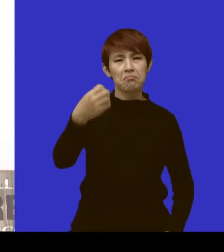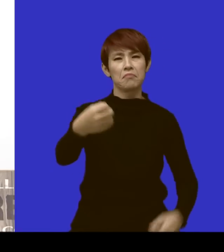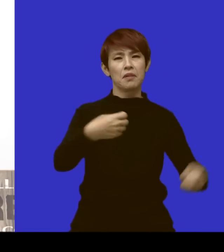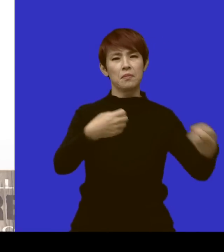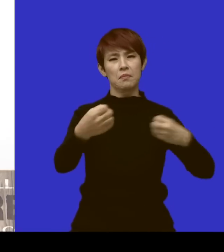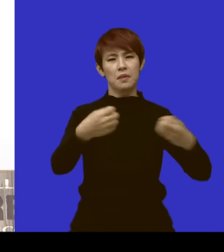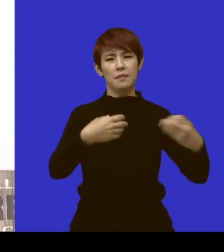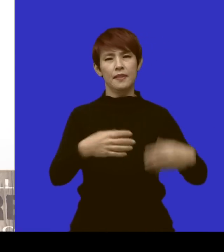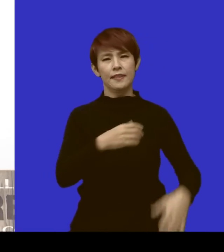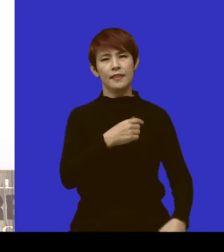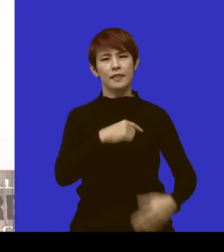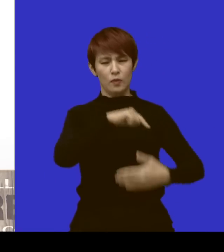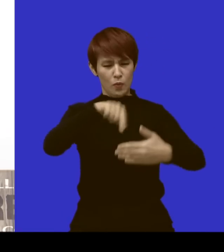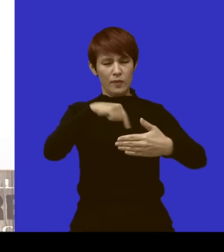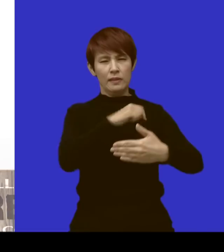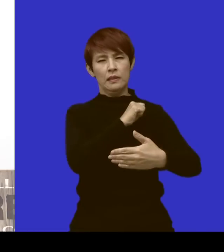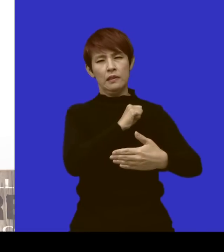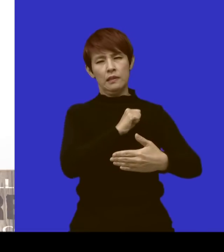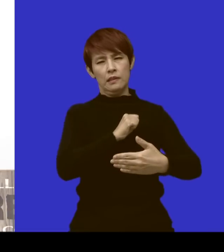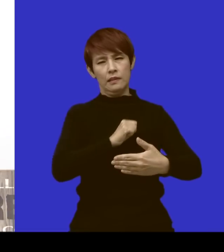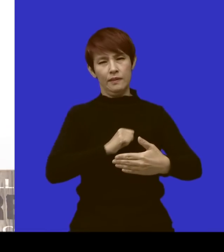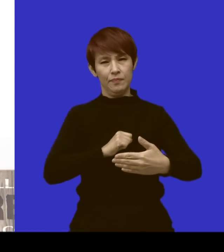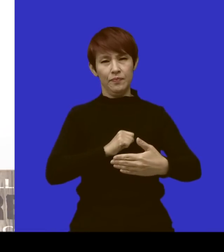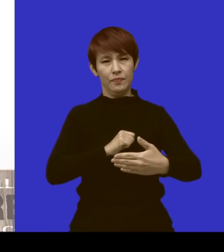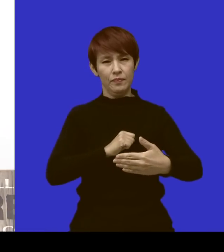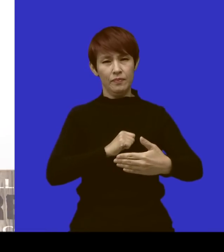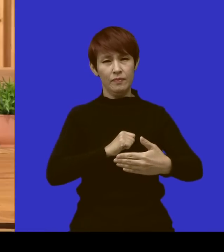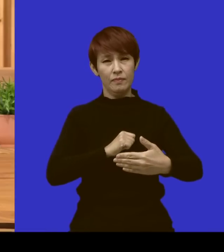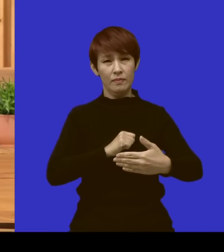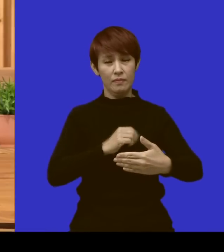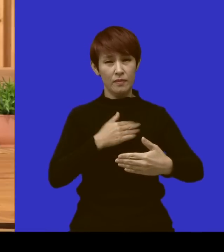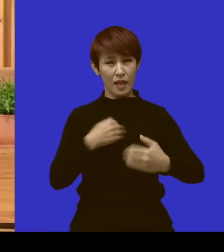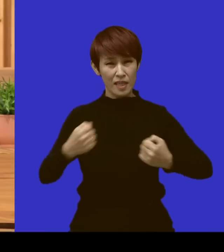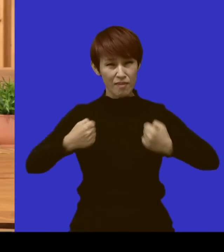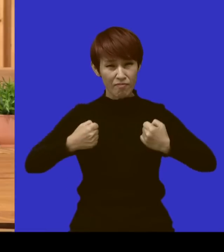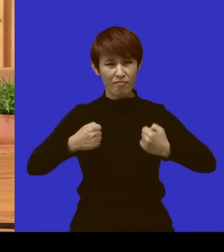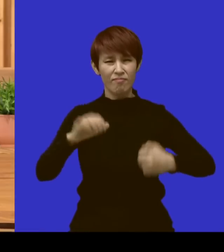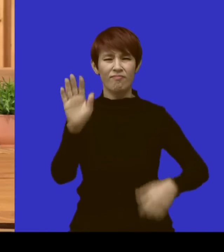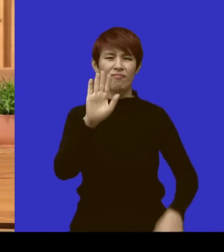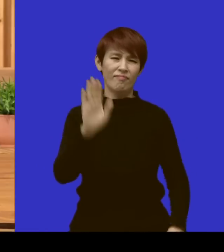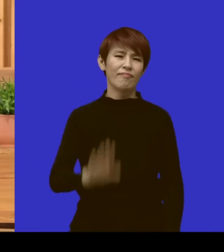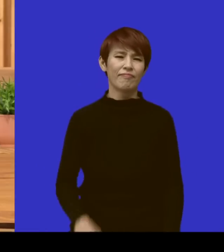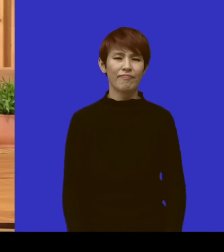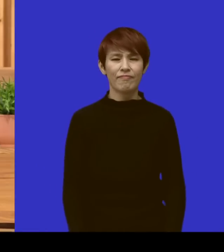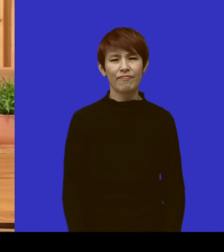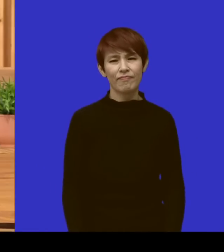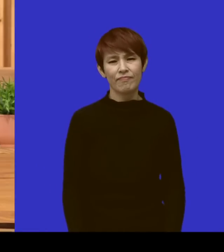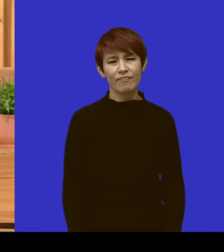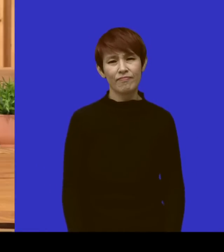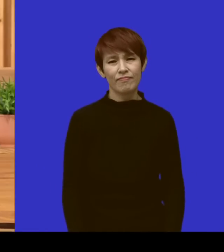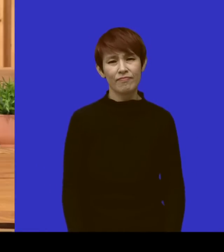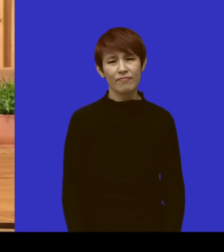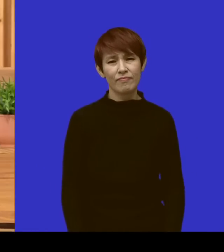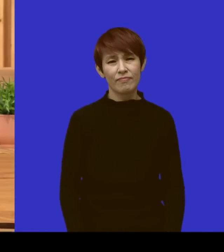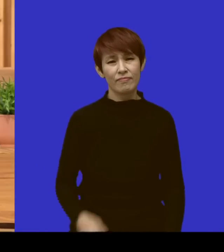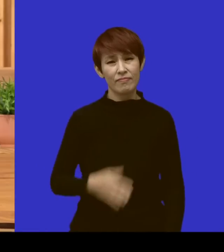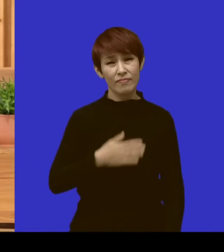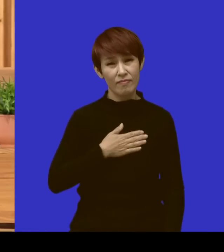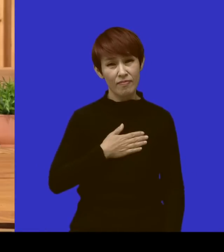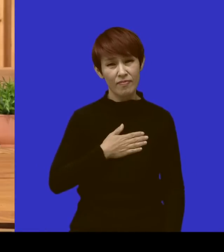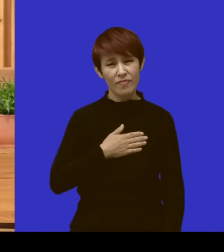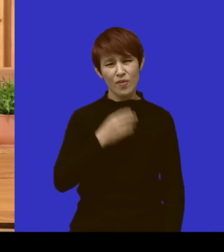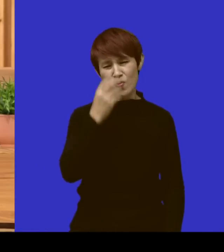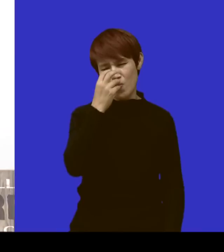그러면서 지금까지 온 거였는데 그게 어찌 제 힘이겠어요. 그렇죠. 근데 분명한 제 교만은